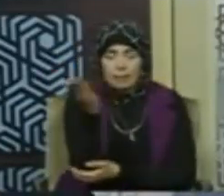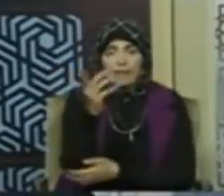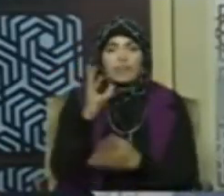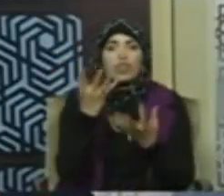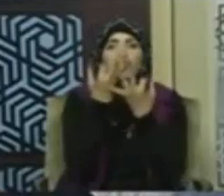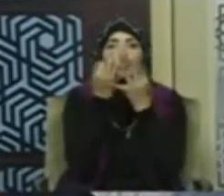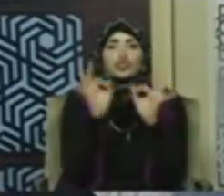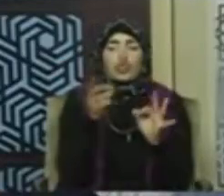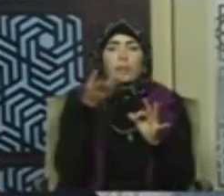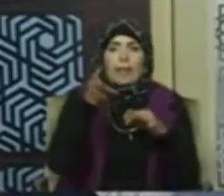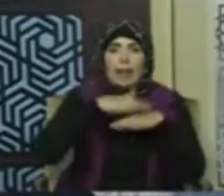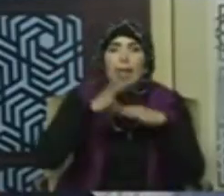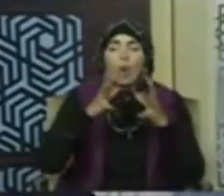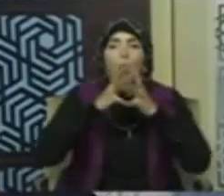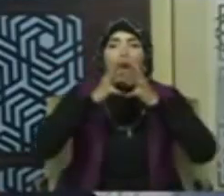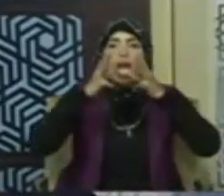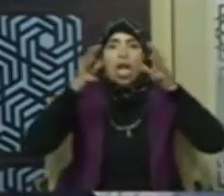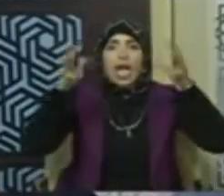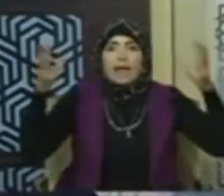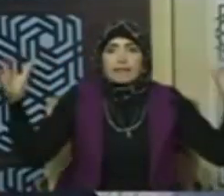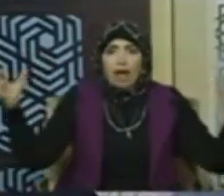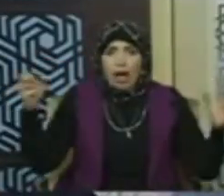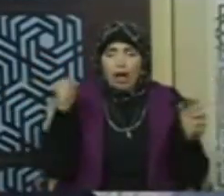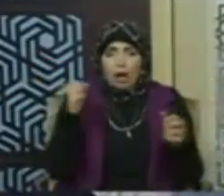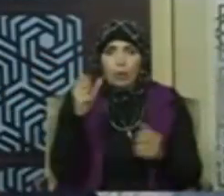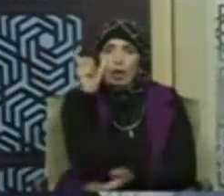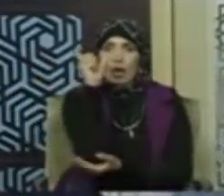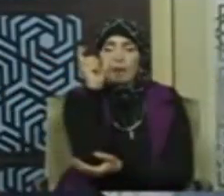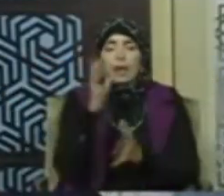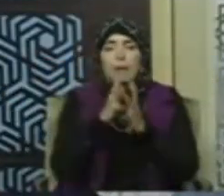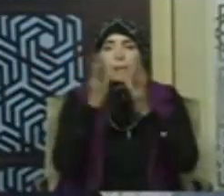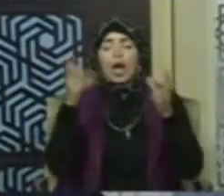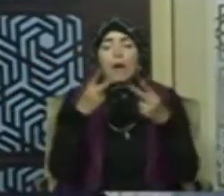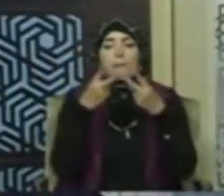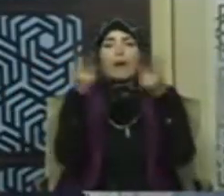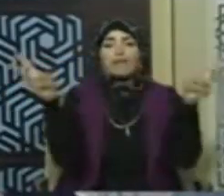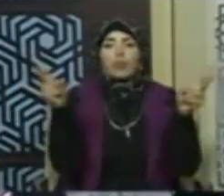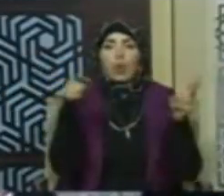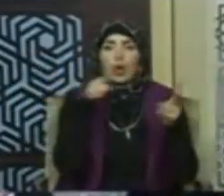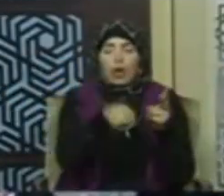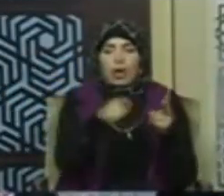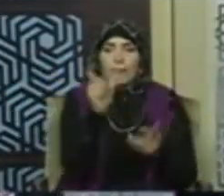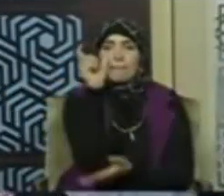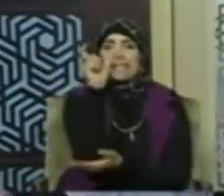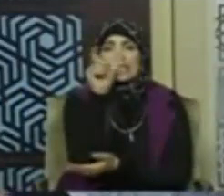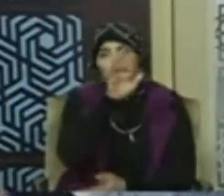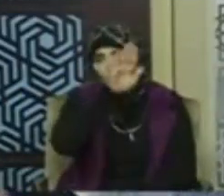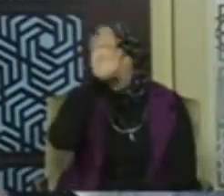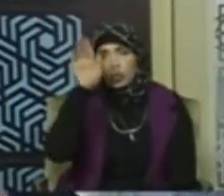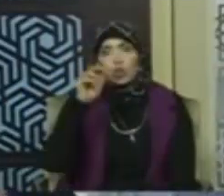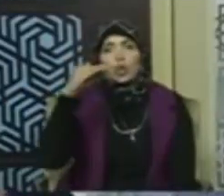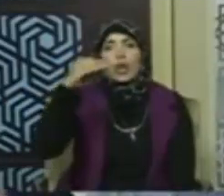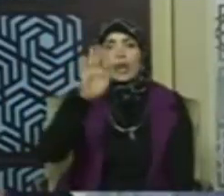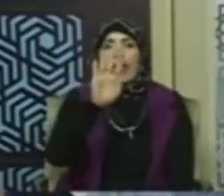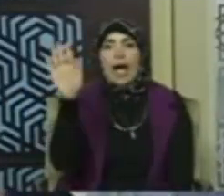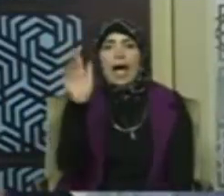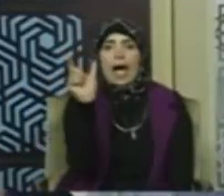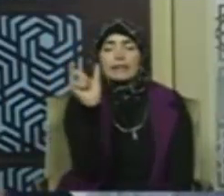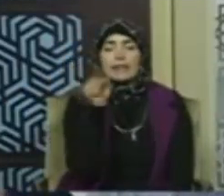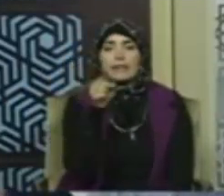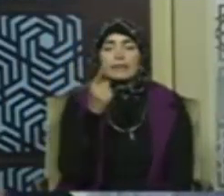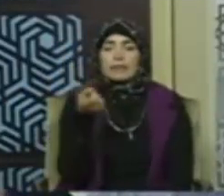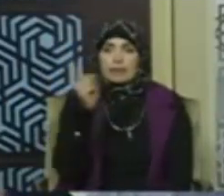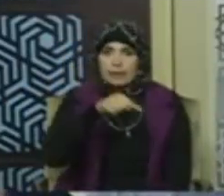باشتماله لأوسع أو أكبر إيوان مفتوح في العالم، مسجد السلطان حسن، ويضم إلى